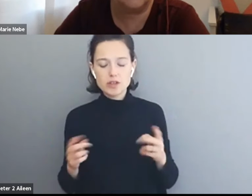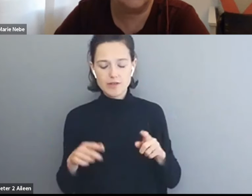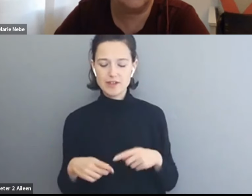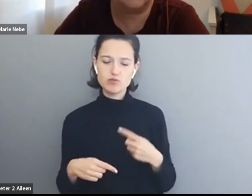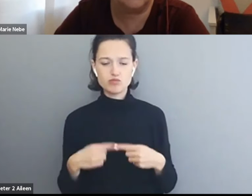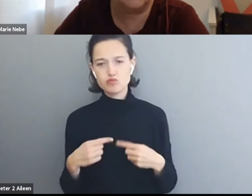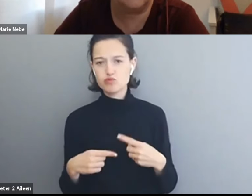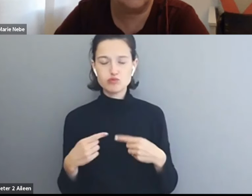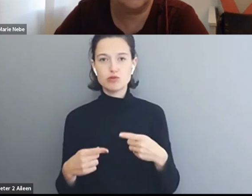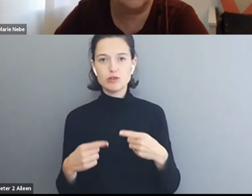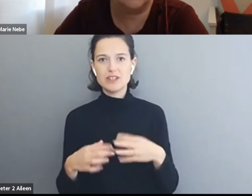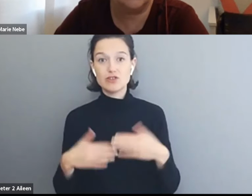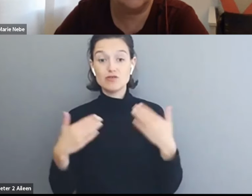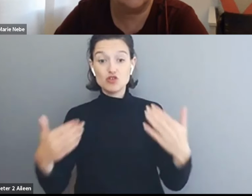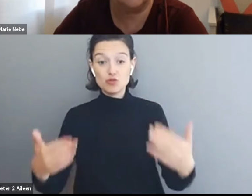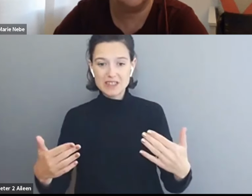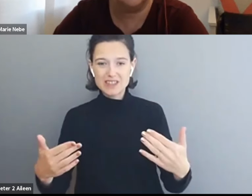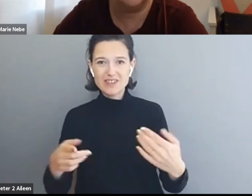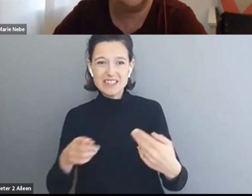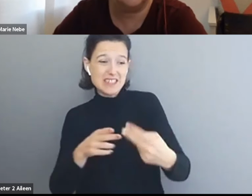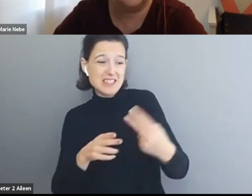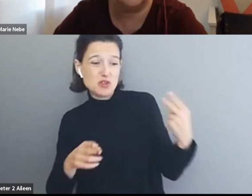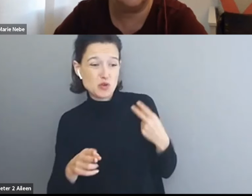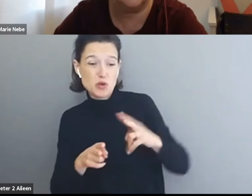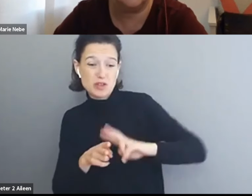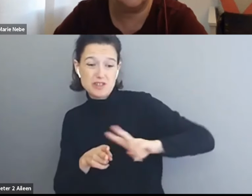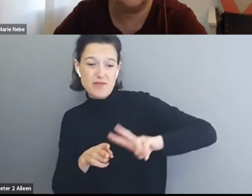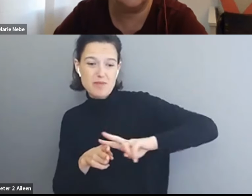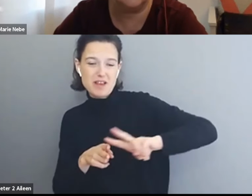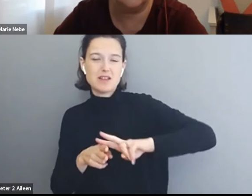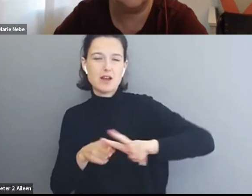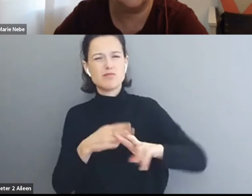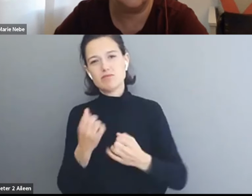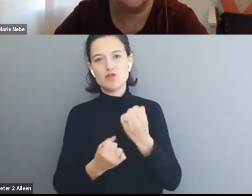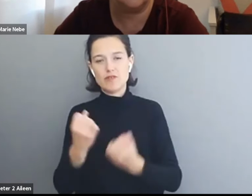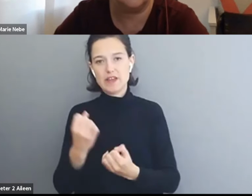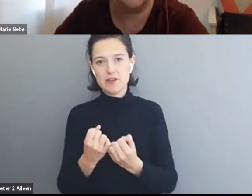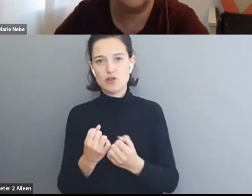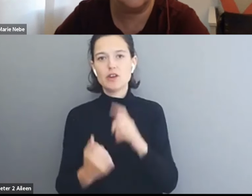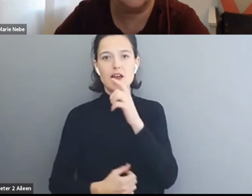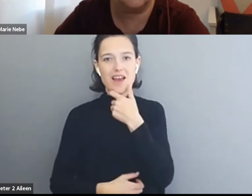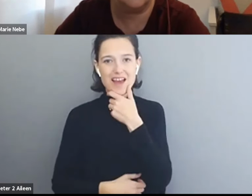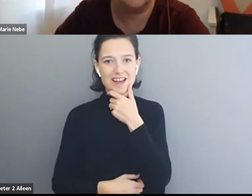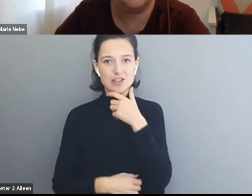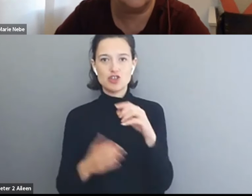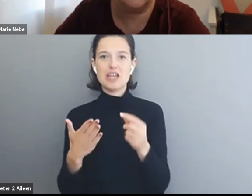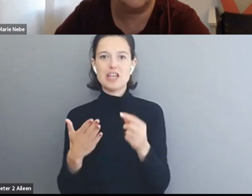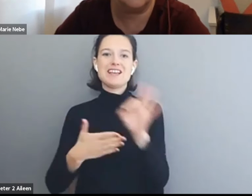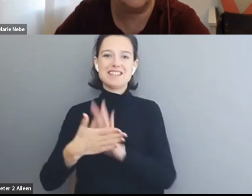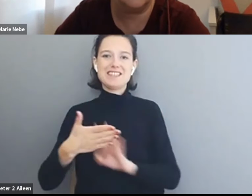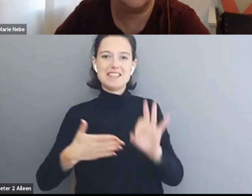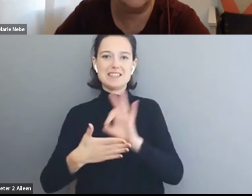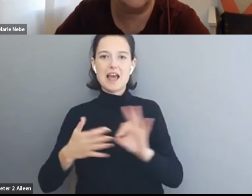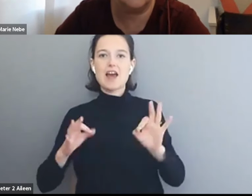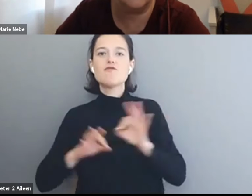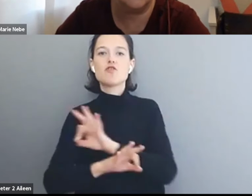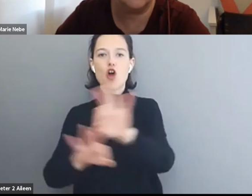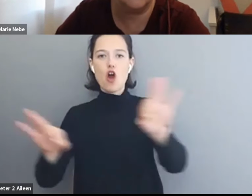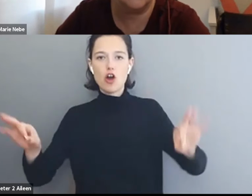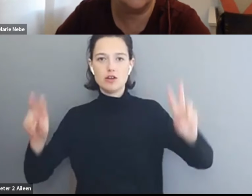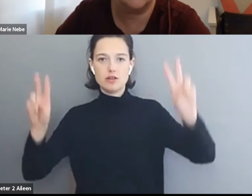vielerorts auch wirklich tun müssen. Dieses Design for All, Universal Design, wie auch immer wir das dann